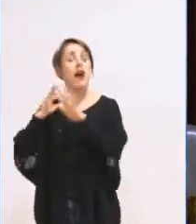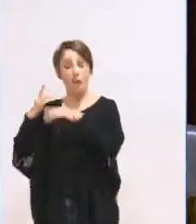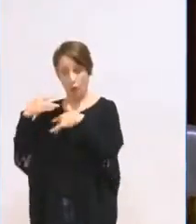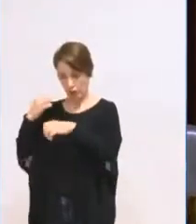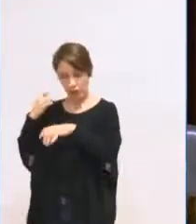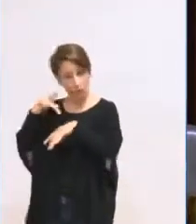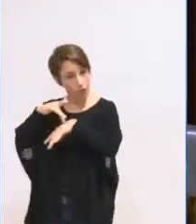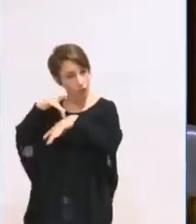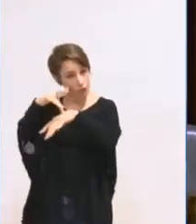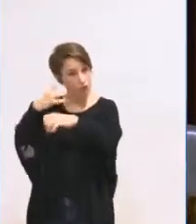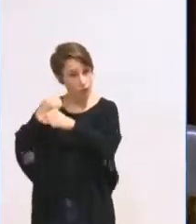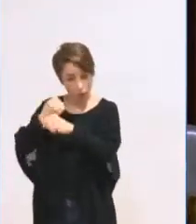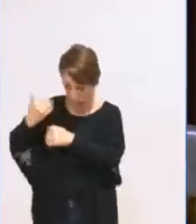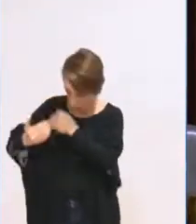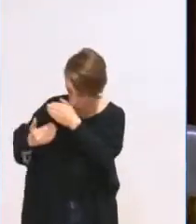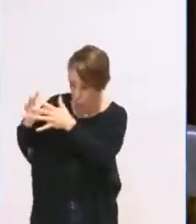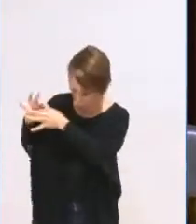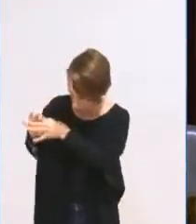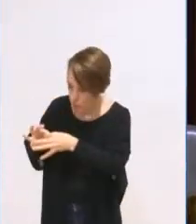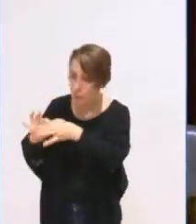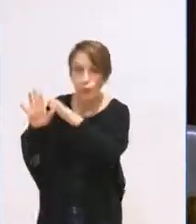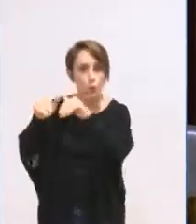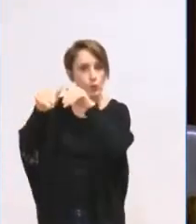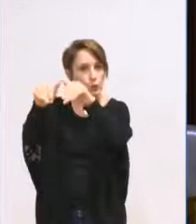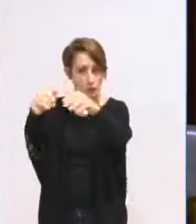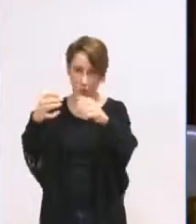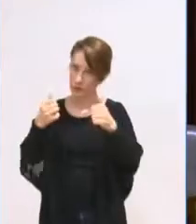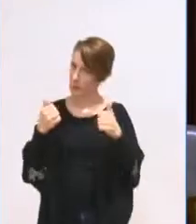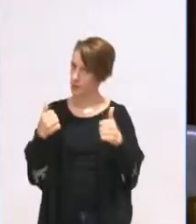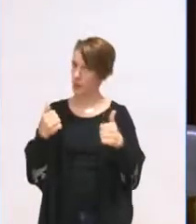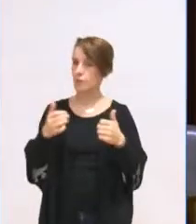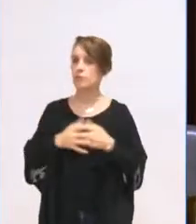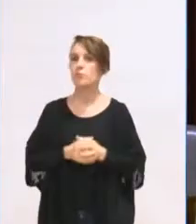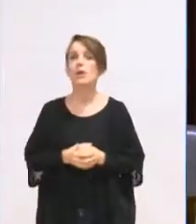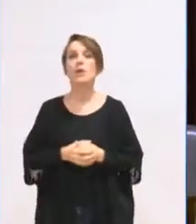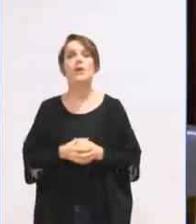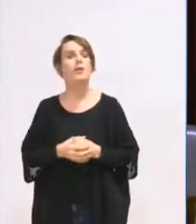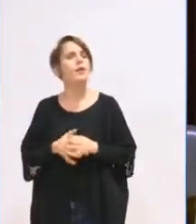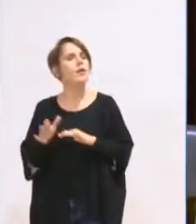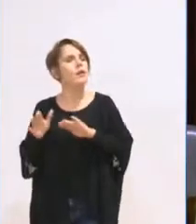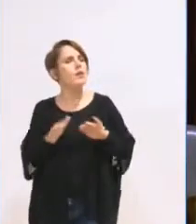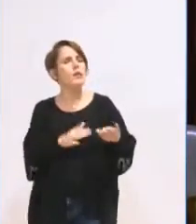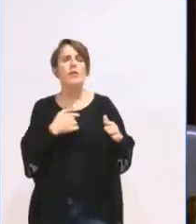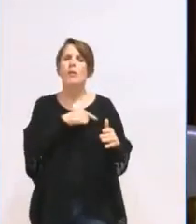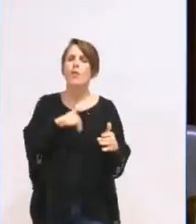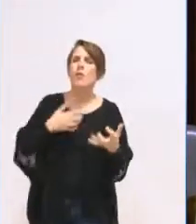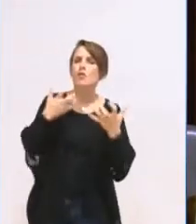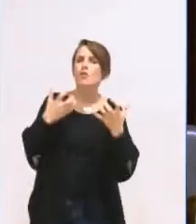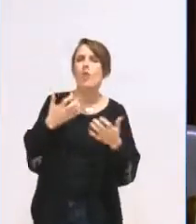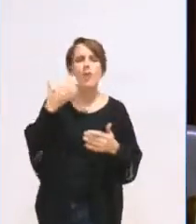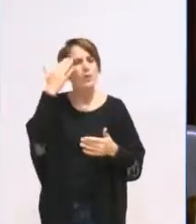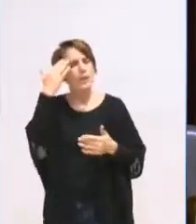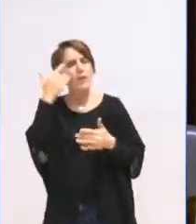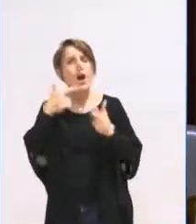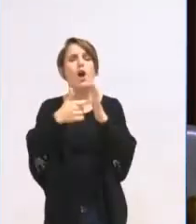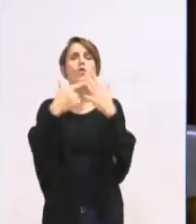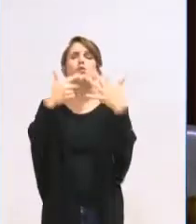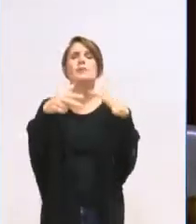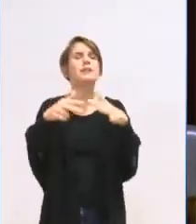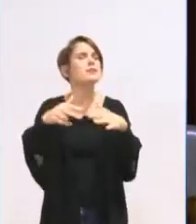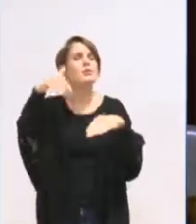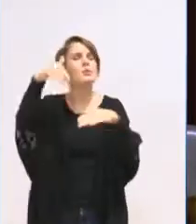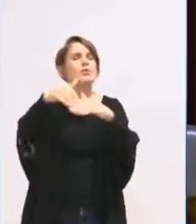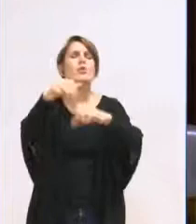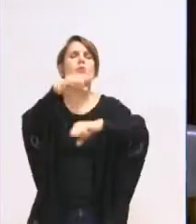le précisez, c'est très bien. Nous souhaitons en effet savoir exactement ce que veut dire un plan canicule en 2018, ce qu'il